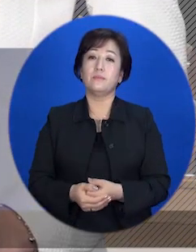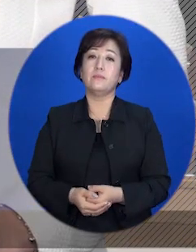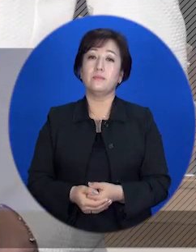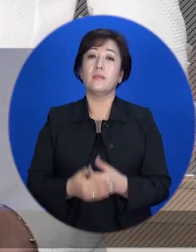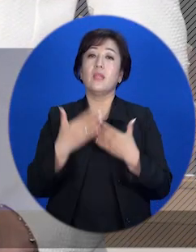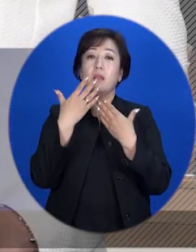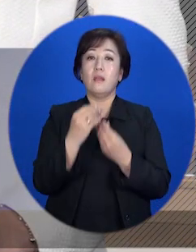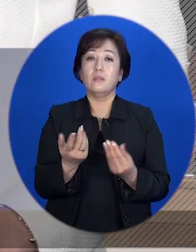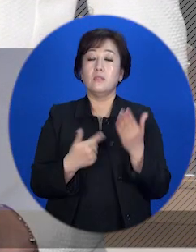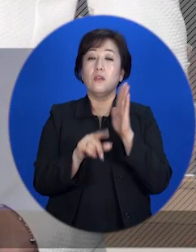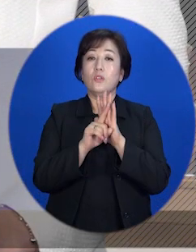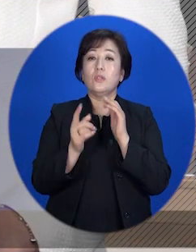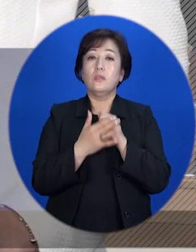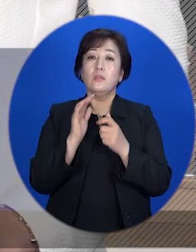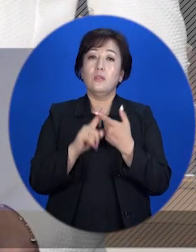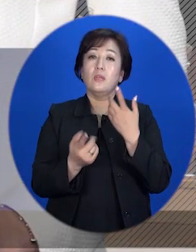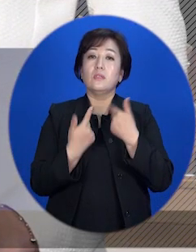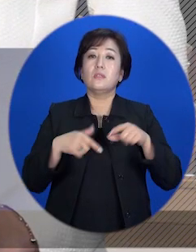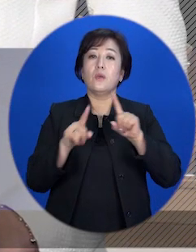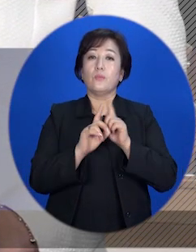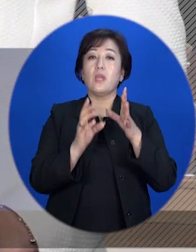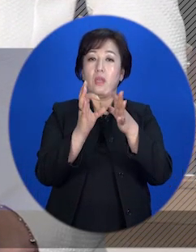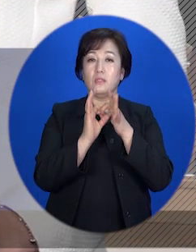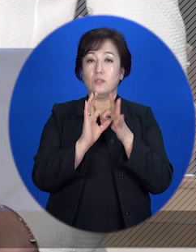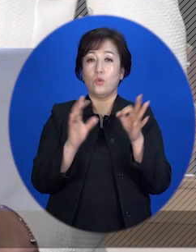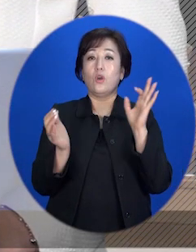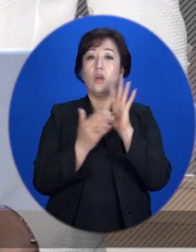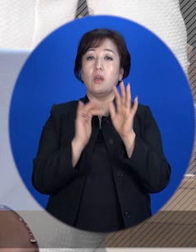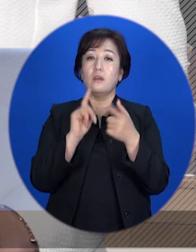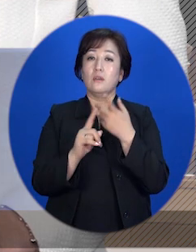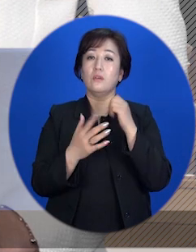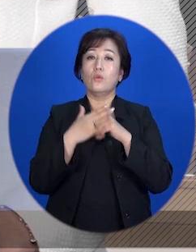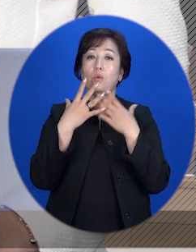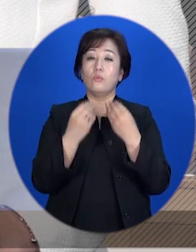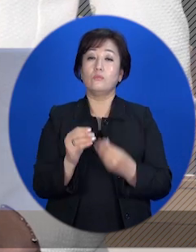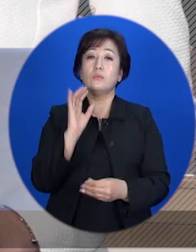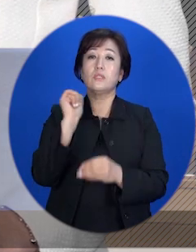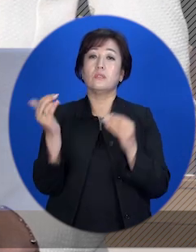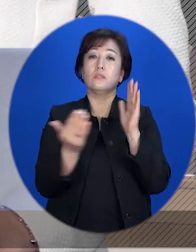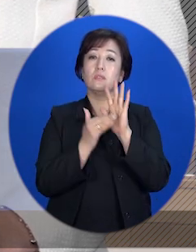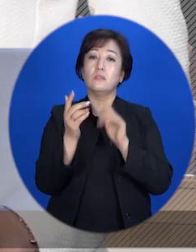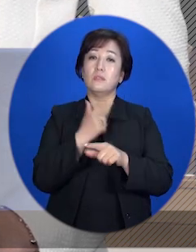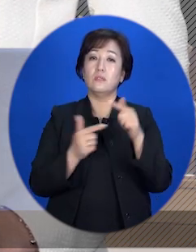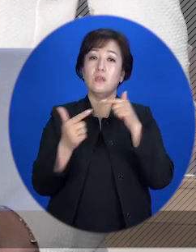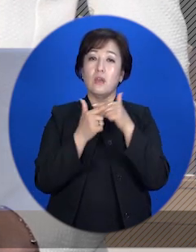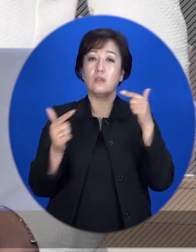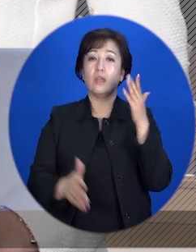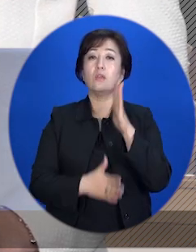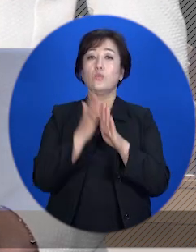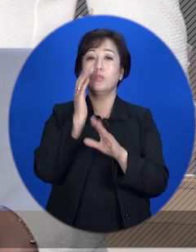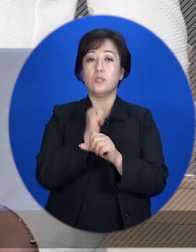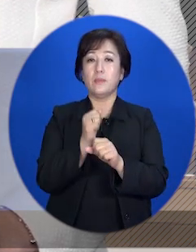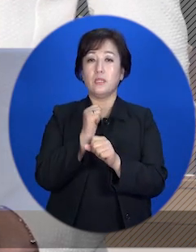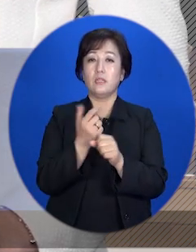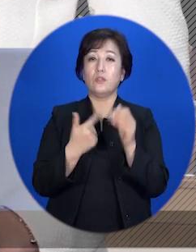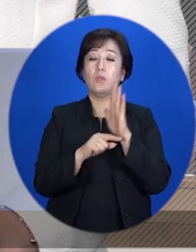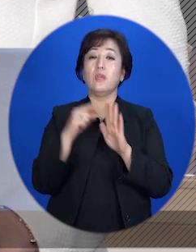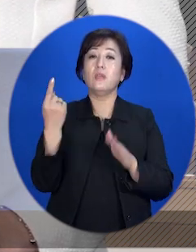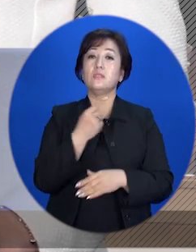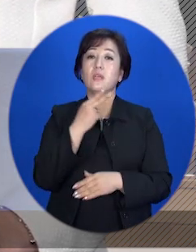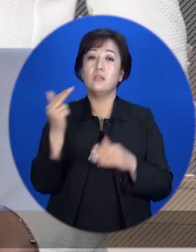안전을 위해 협력 네트워크를 강화하고 안전을 무시하는 관행을 근절해 안전도시를 실현하기 위해